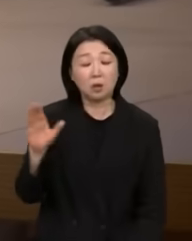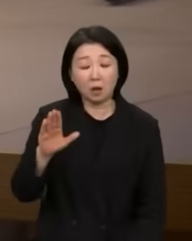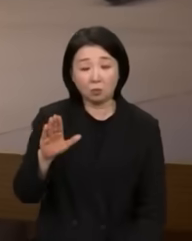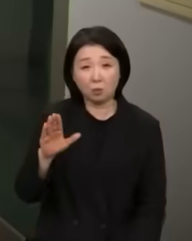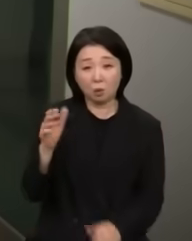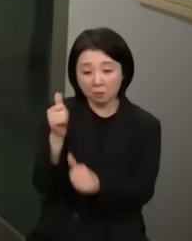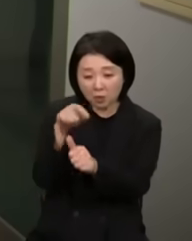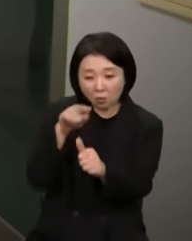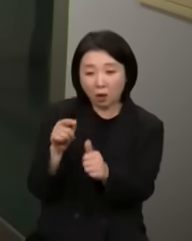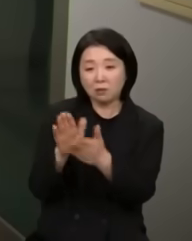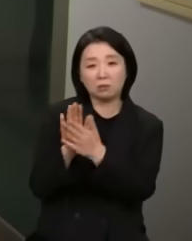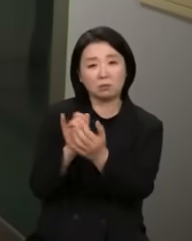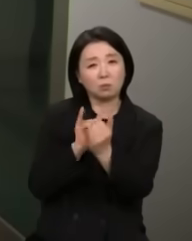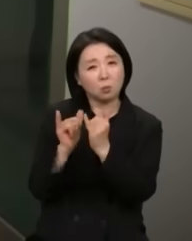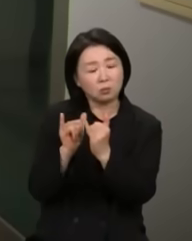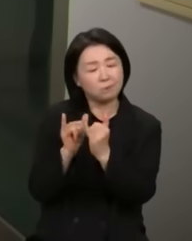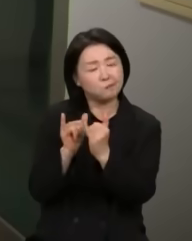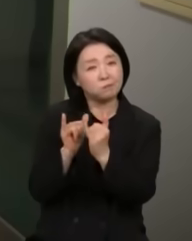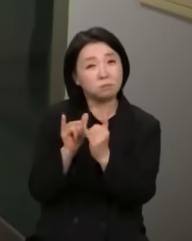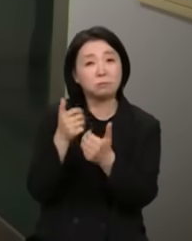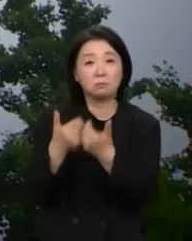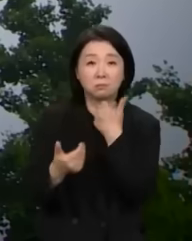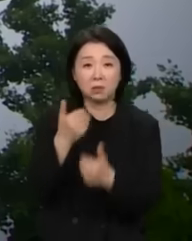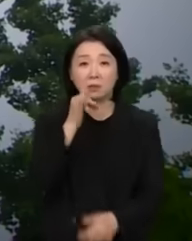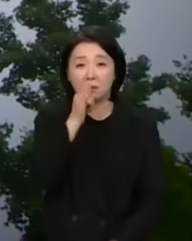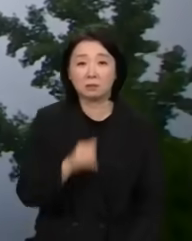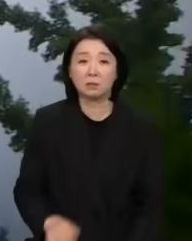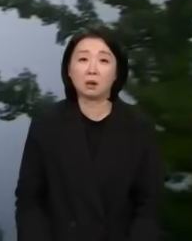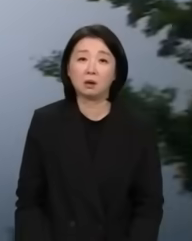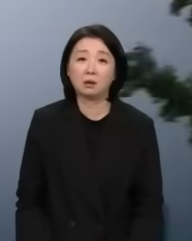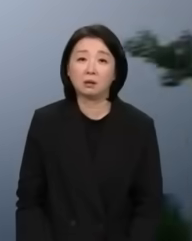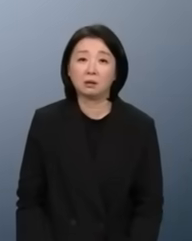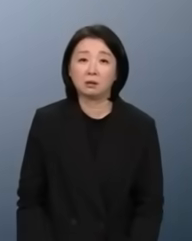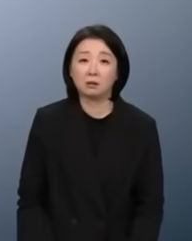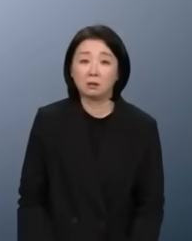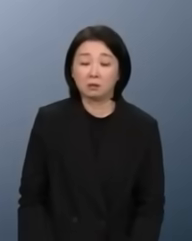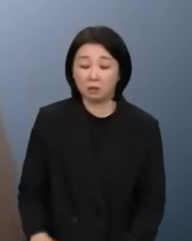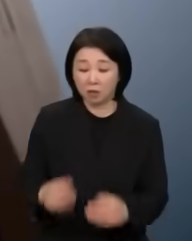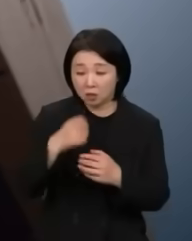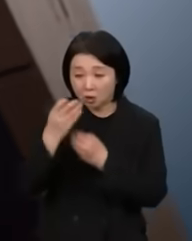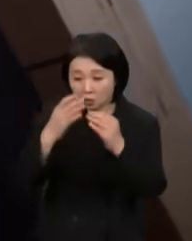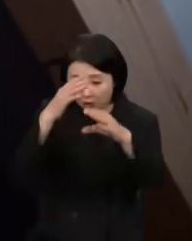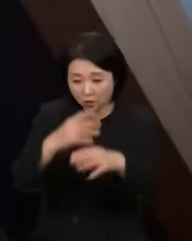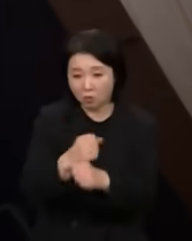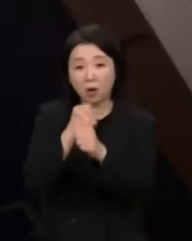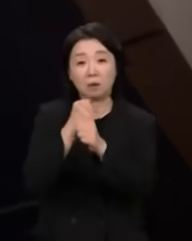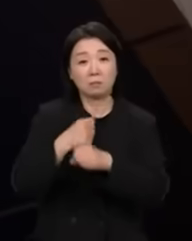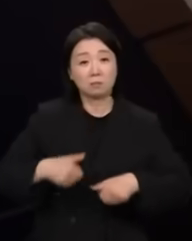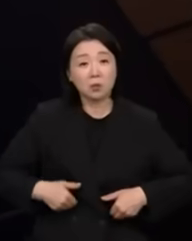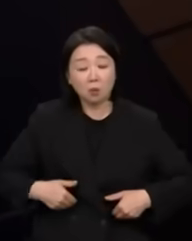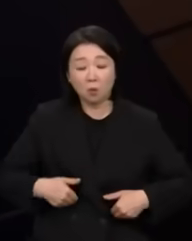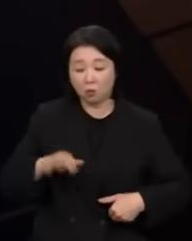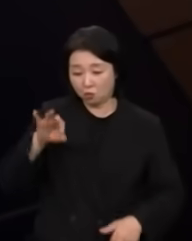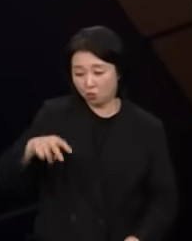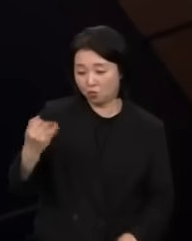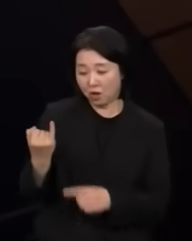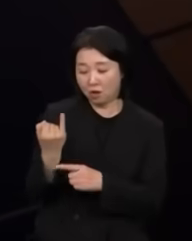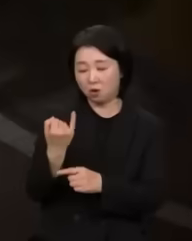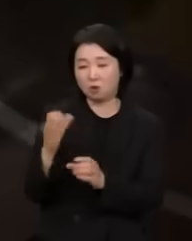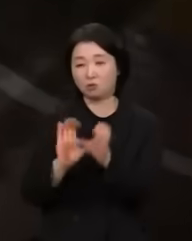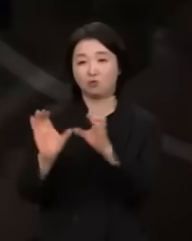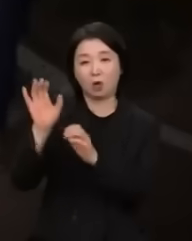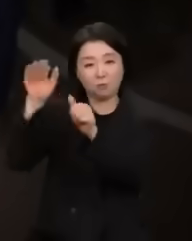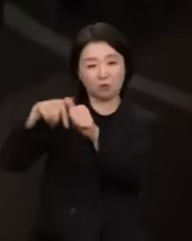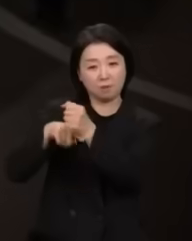직접 논의했다는 것도 어색합니다. 공수처 관계자는 진술 내용을 종합적으로 검토한 뒤 필요하다면 유 관리관을 추가로 조사할